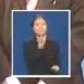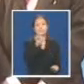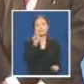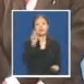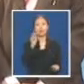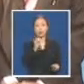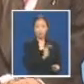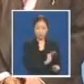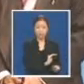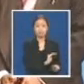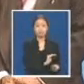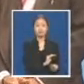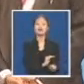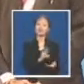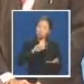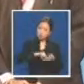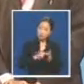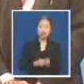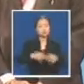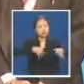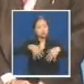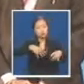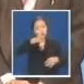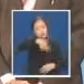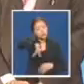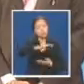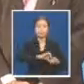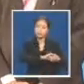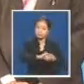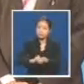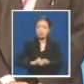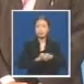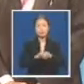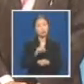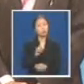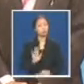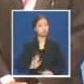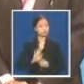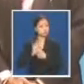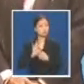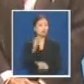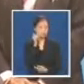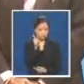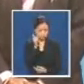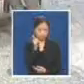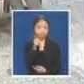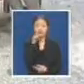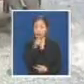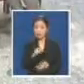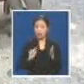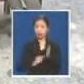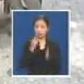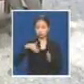ให้เกิดขึ้นในชุมชนเป็นตัวอย่างที่ชัดเจนที่สุดที่นี่ก็ดำเนินการมาแล้วเกือบ15